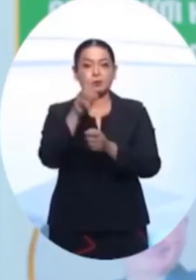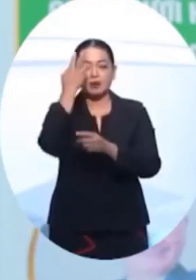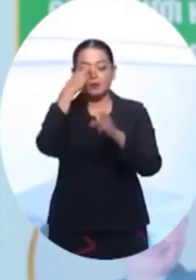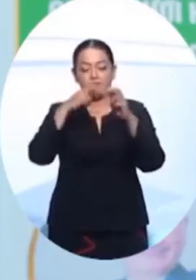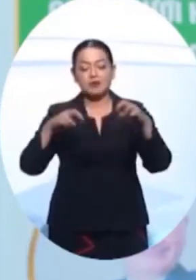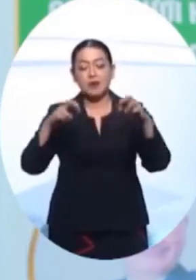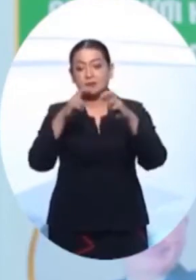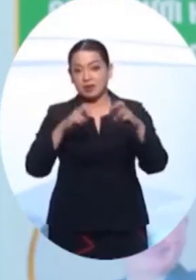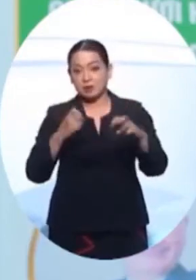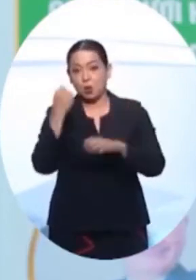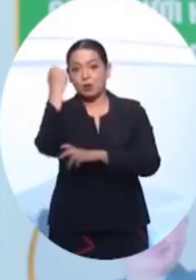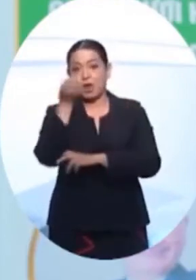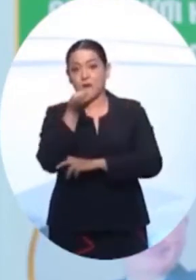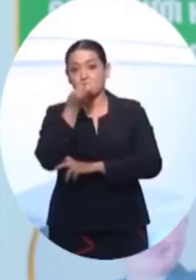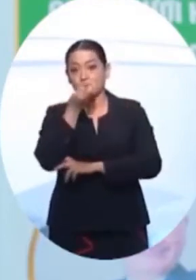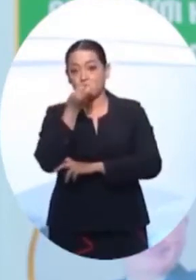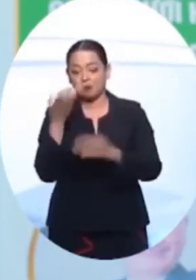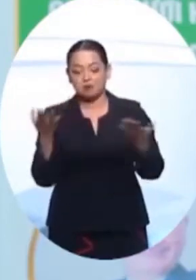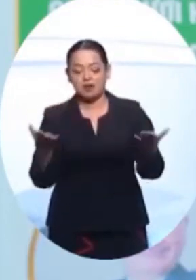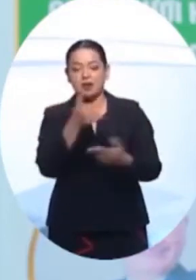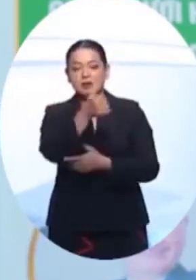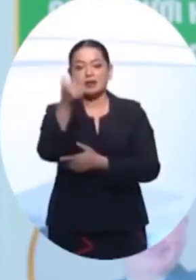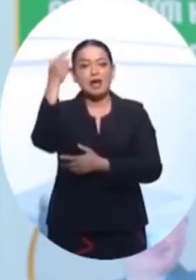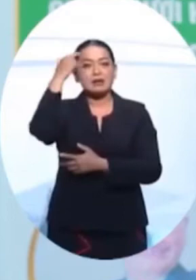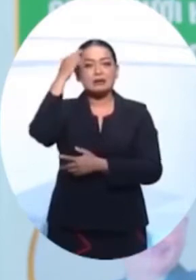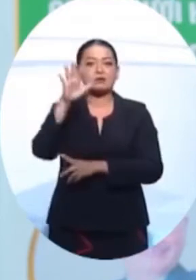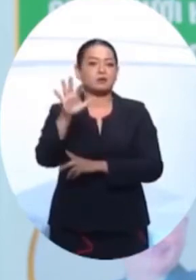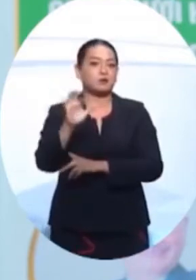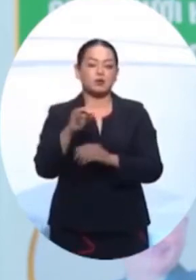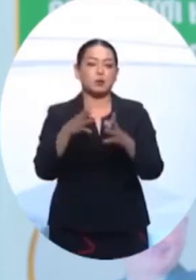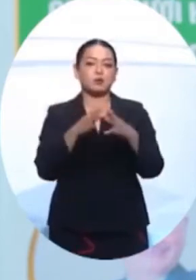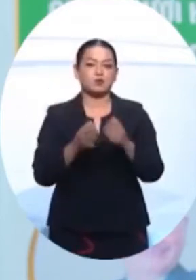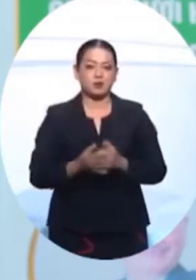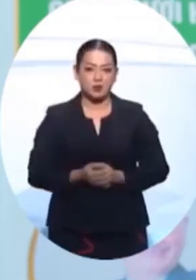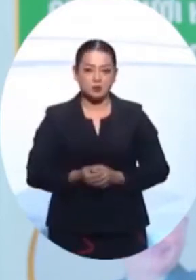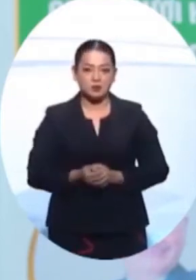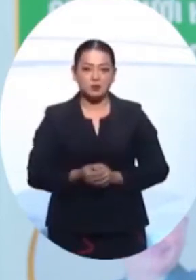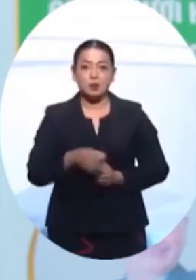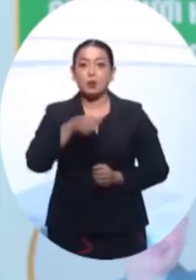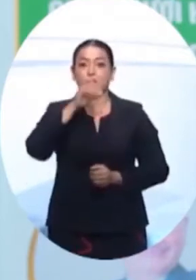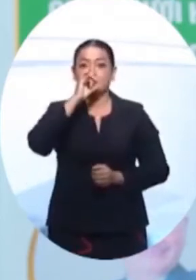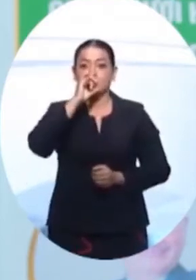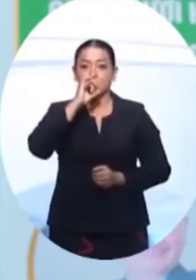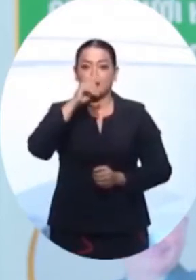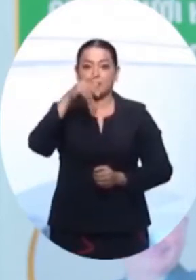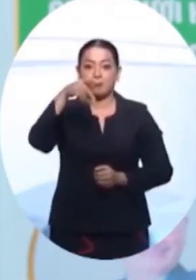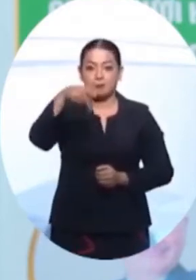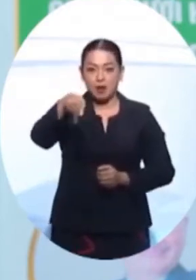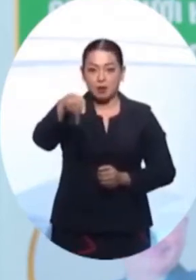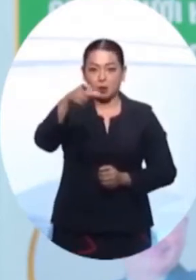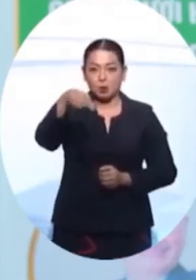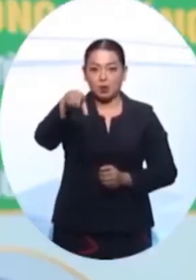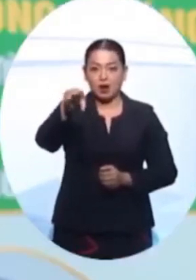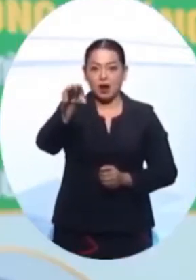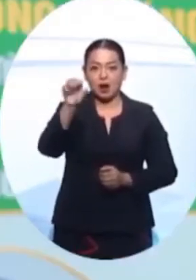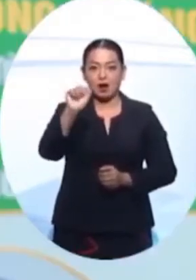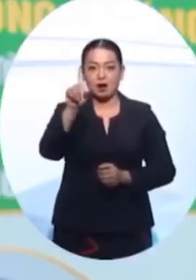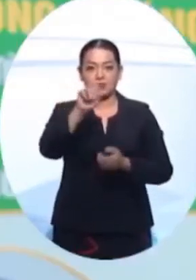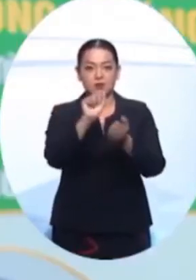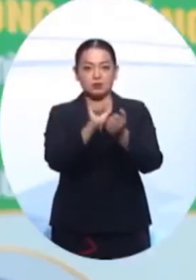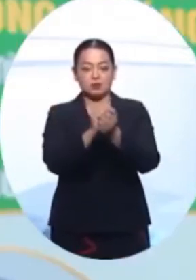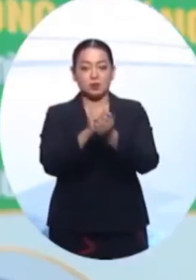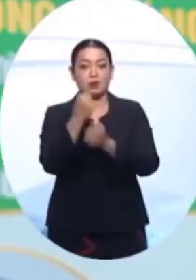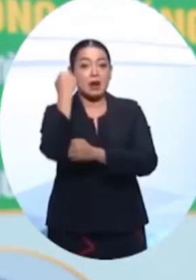trường hợp mà bị viêm phế quản mãn, bệnh tâm phế mãn hay là các cái bệnh lý về phổi có co thắt cơ trơn hoặc